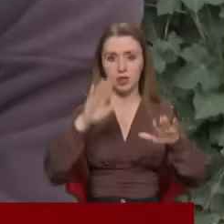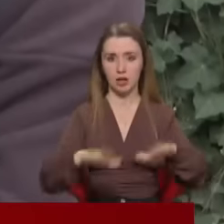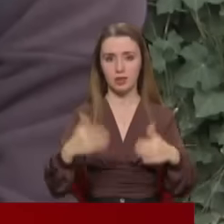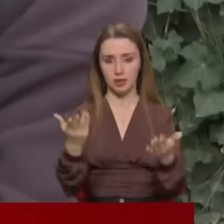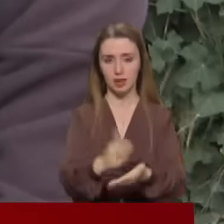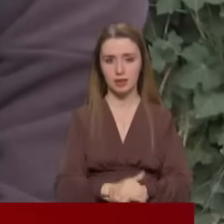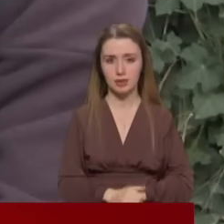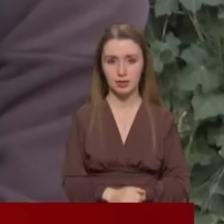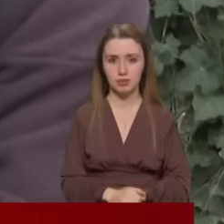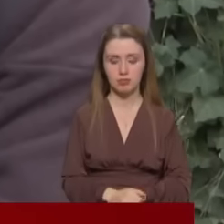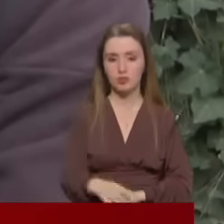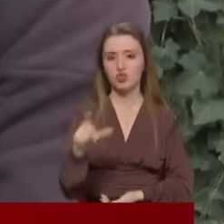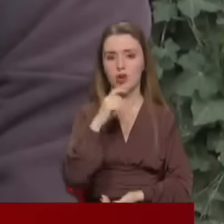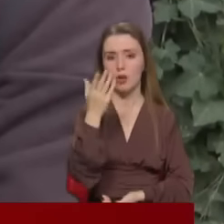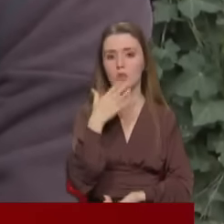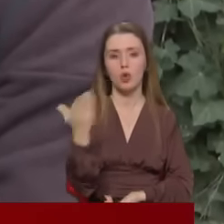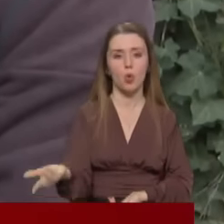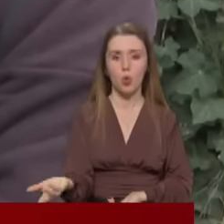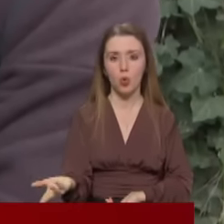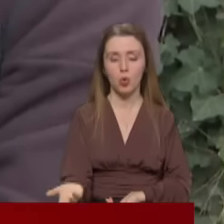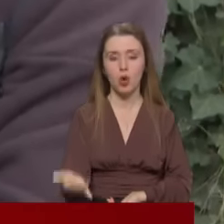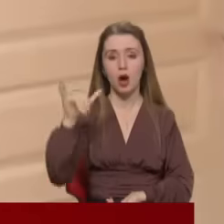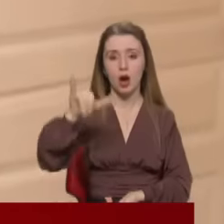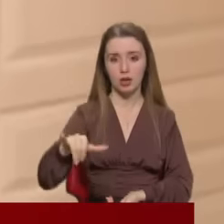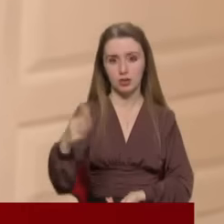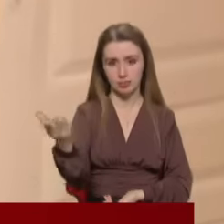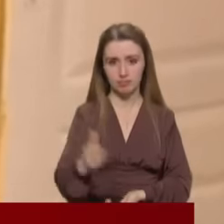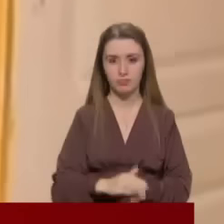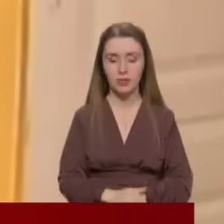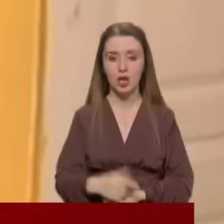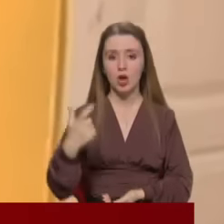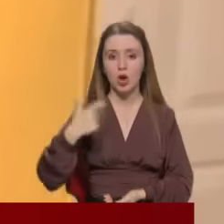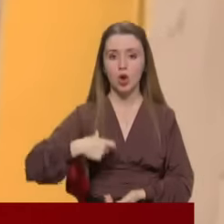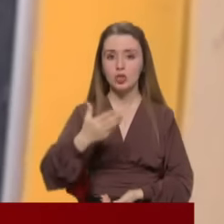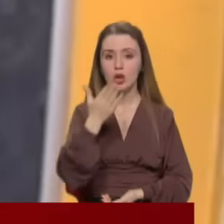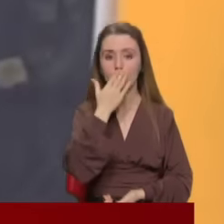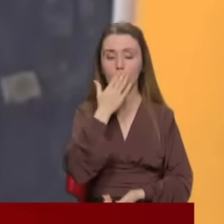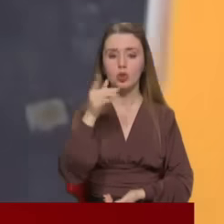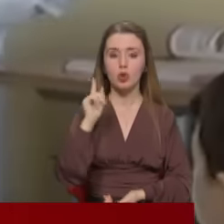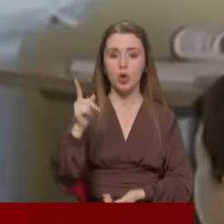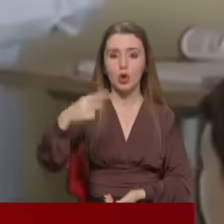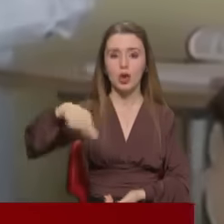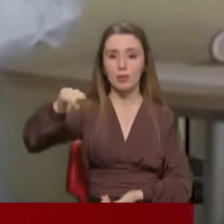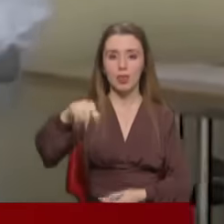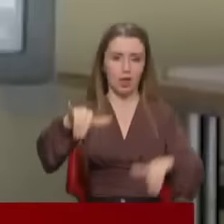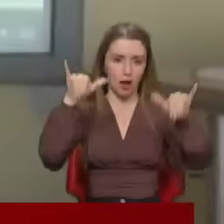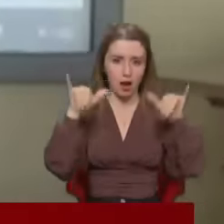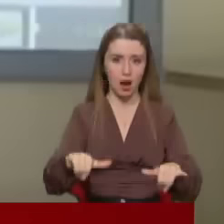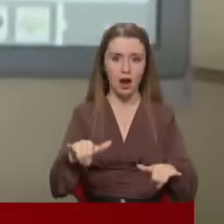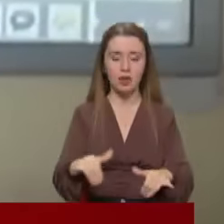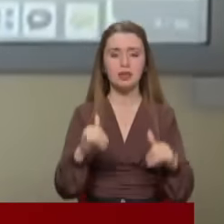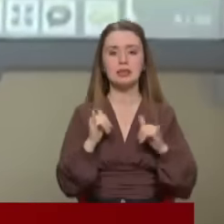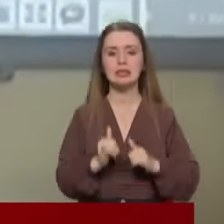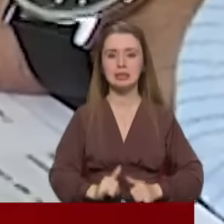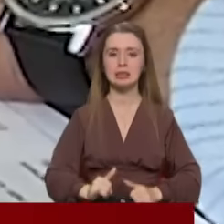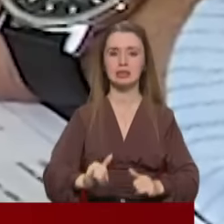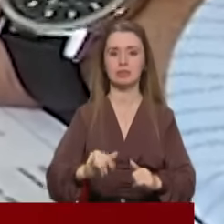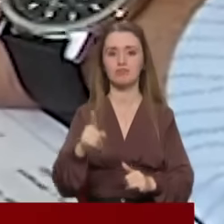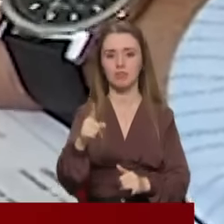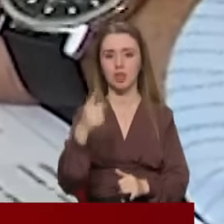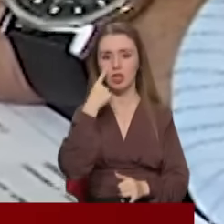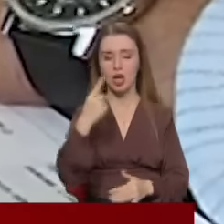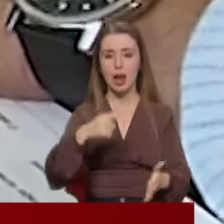yine. Herhangi bir cevap alamıyor öğretmenler haklı taleplerini. Birçok özel okulda öğretmenlerin durumu aynı. Rahatça geçinebilecekleri